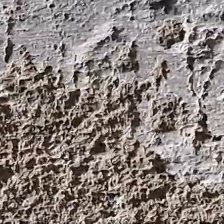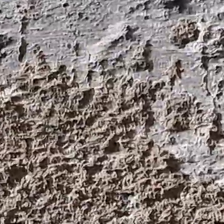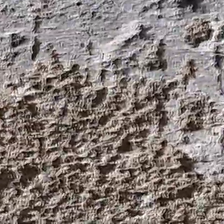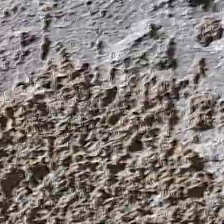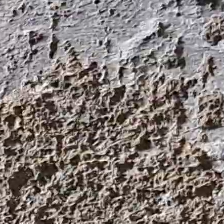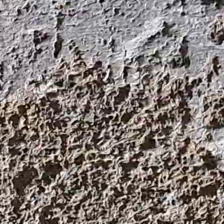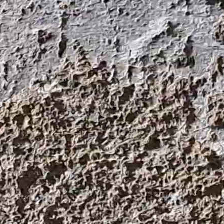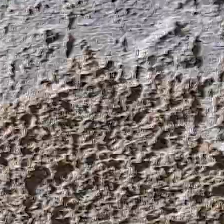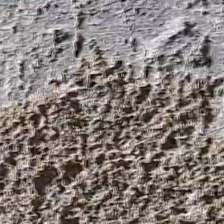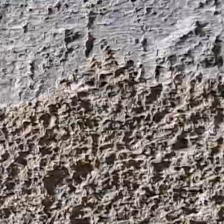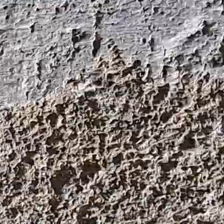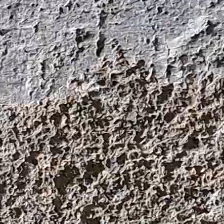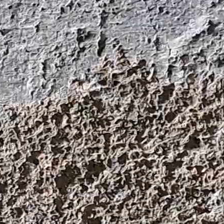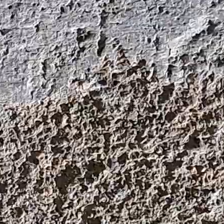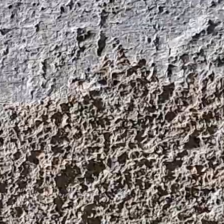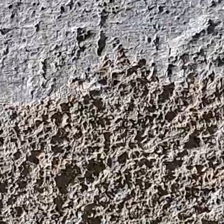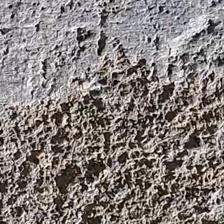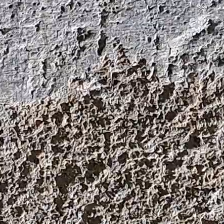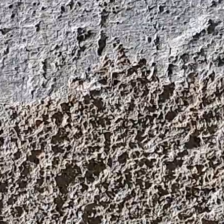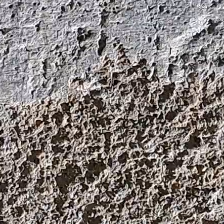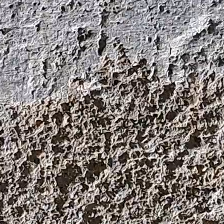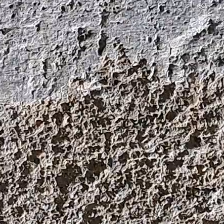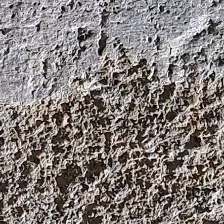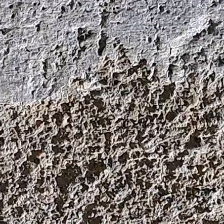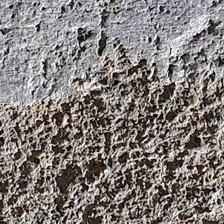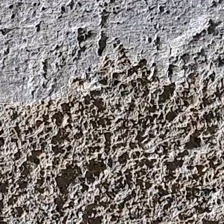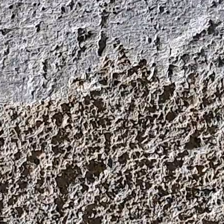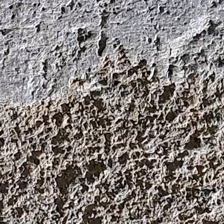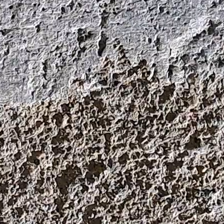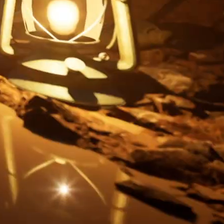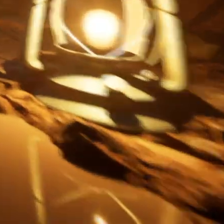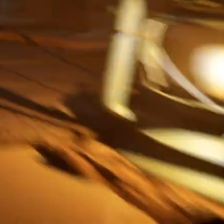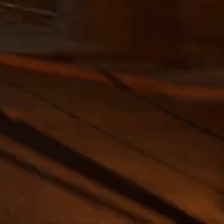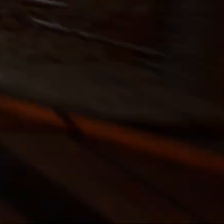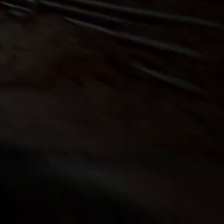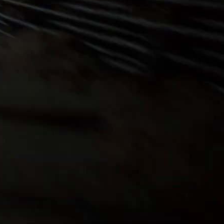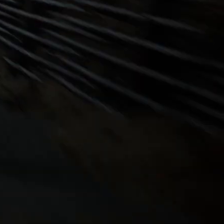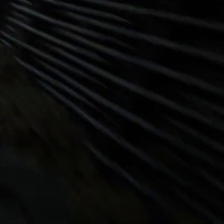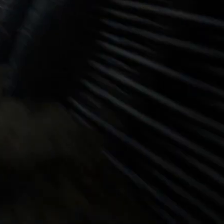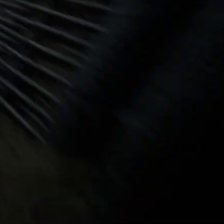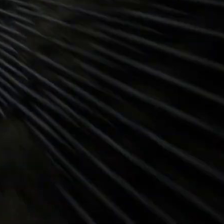pačioj, man atrodo Sadauskas ir B, ko gero. Taip.